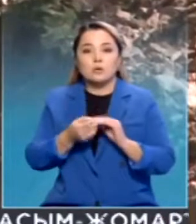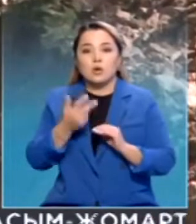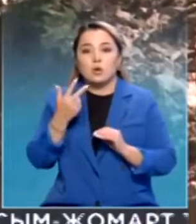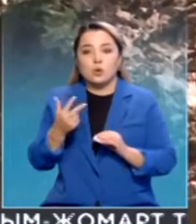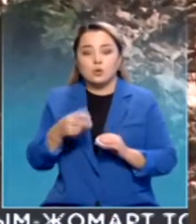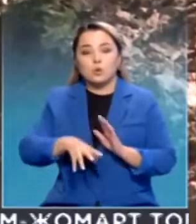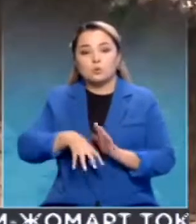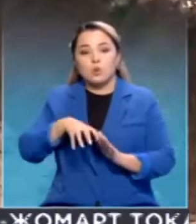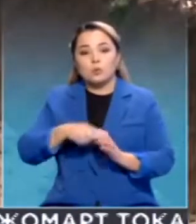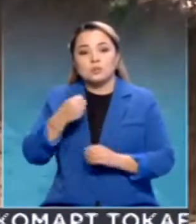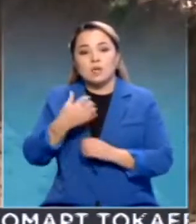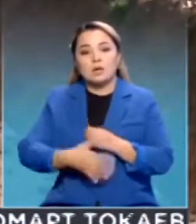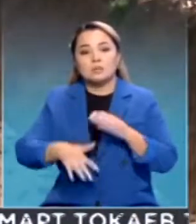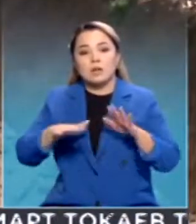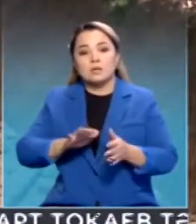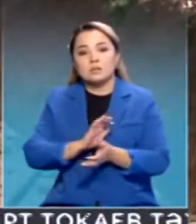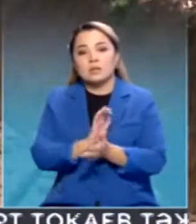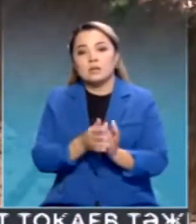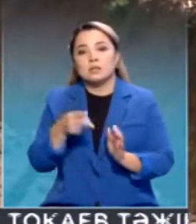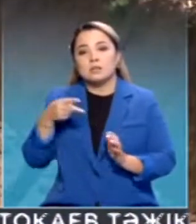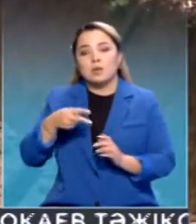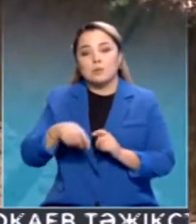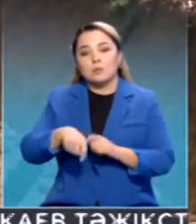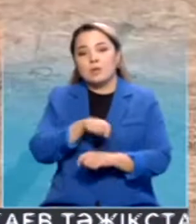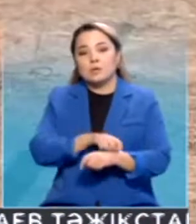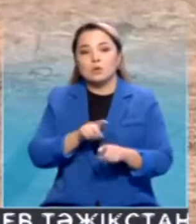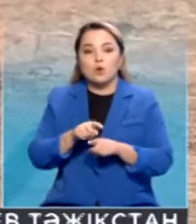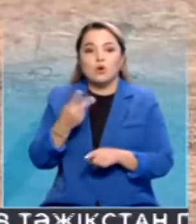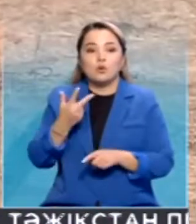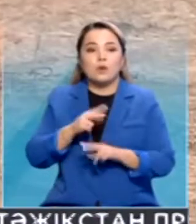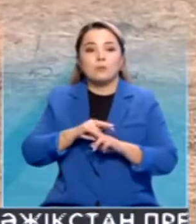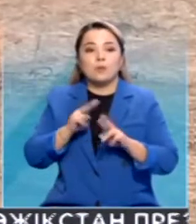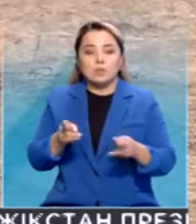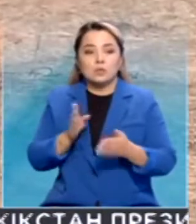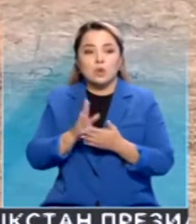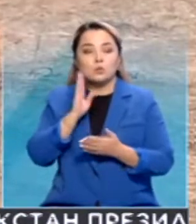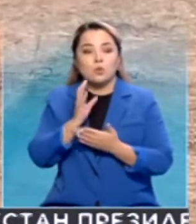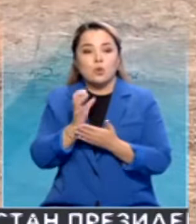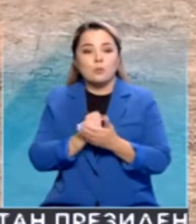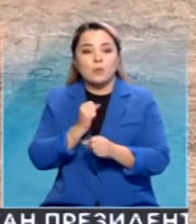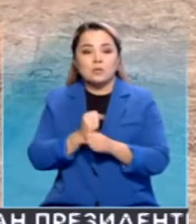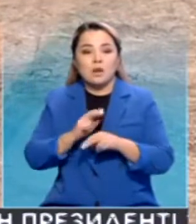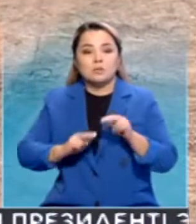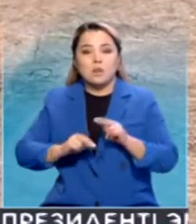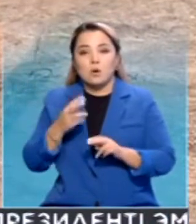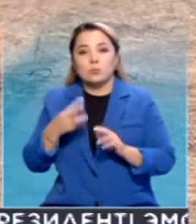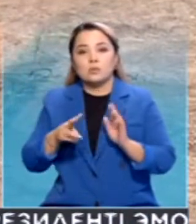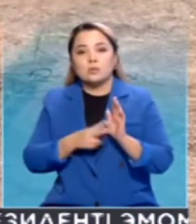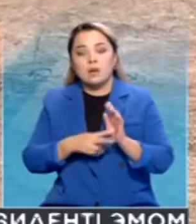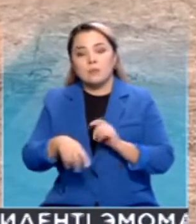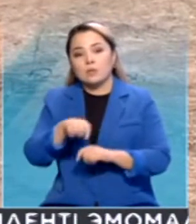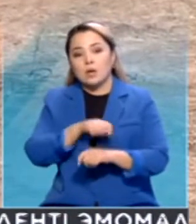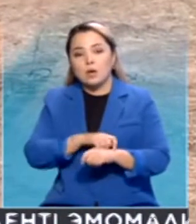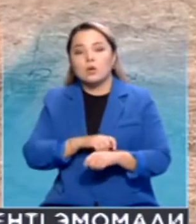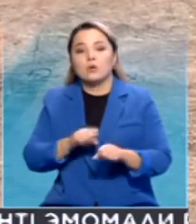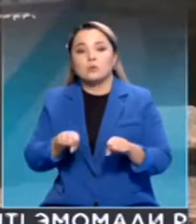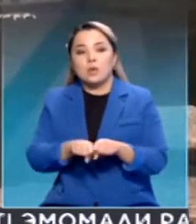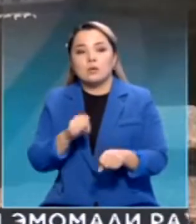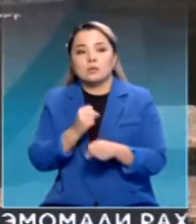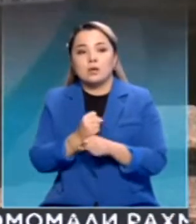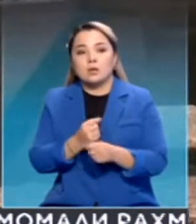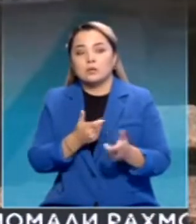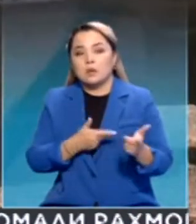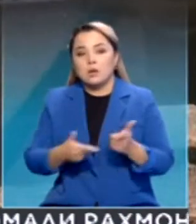сорғы станциясы, сыйымдылығы 2000 текше метр болатын 3 бірдей су қоймасы салынып, 38 шақырым құбыр тартылуы тиіс. Бұл